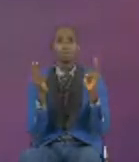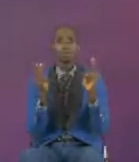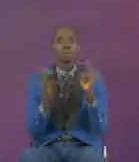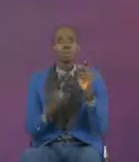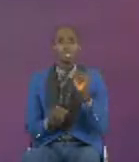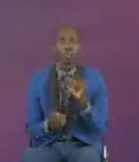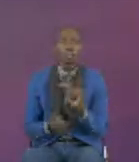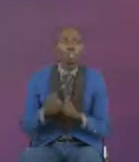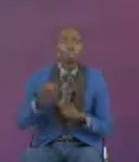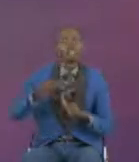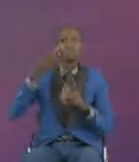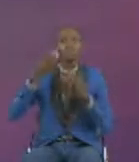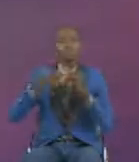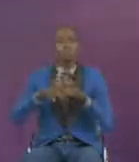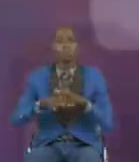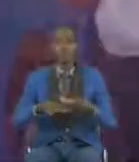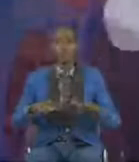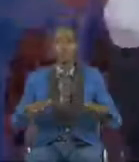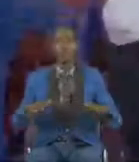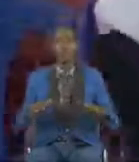la terre plus haute.